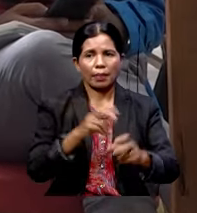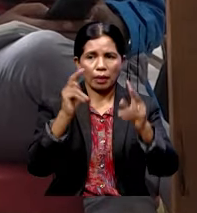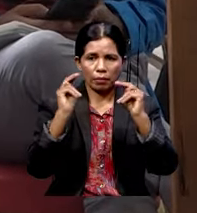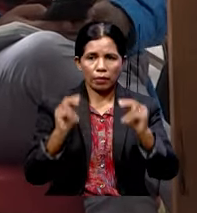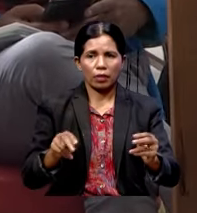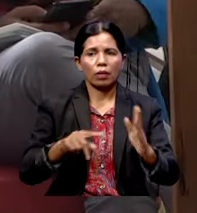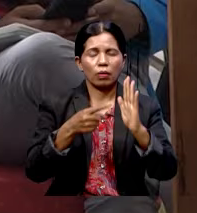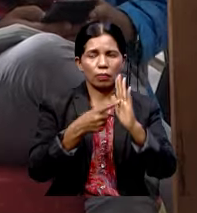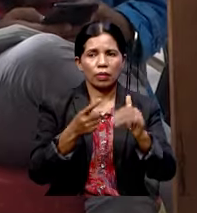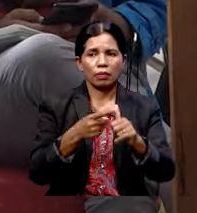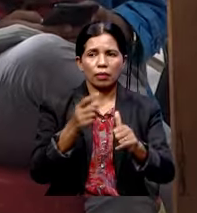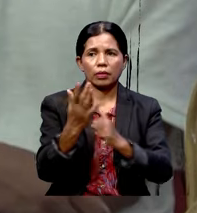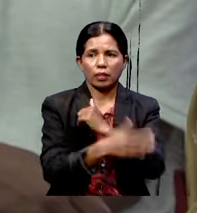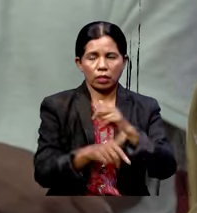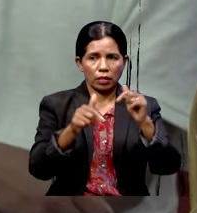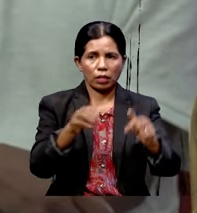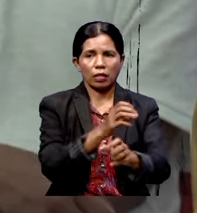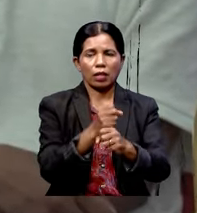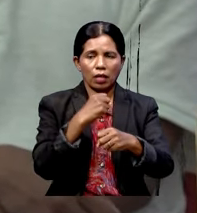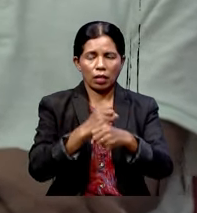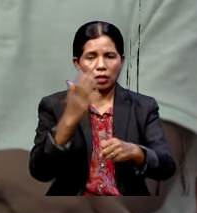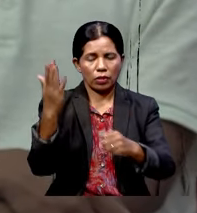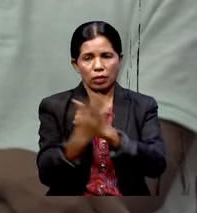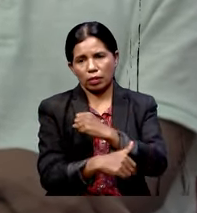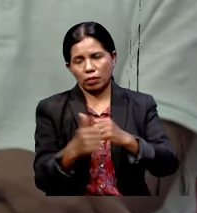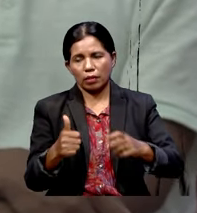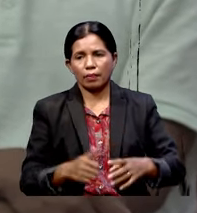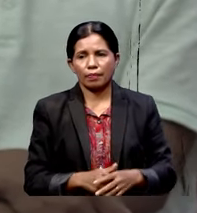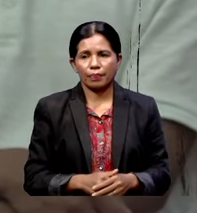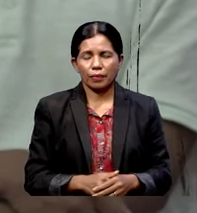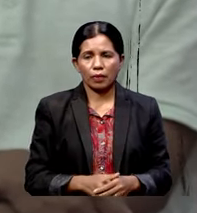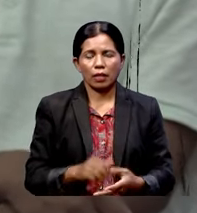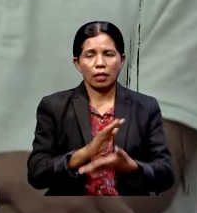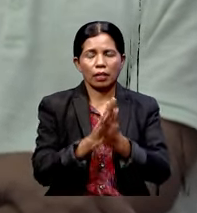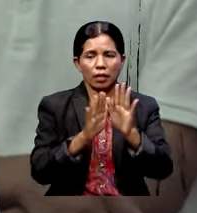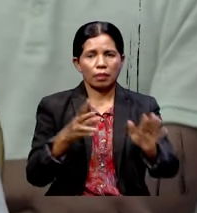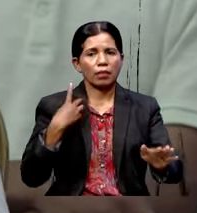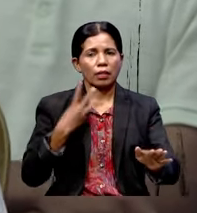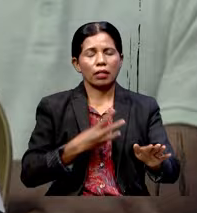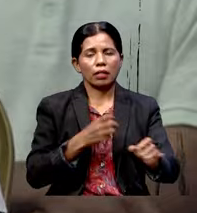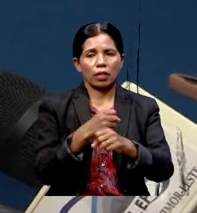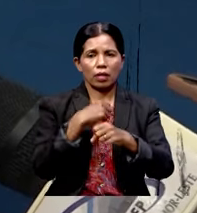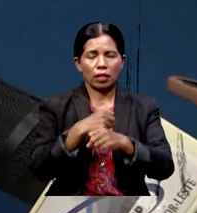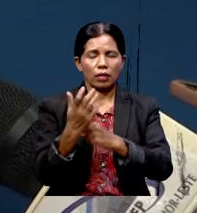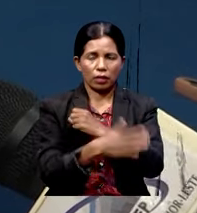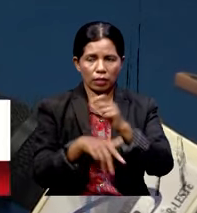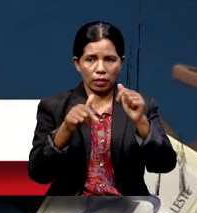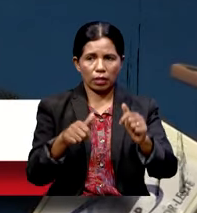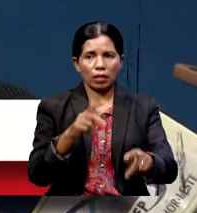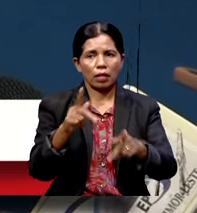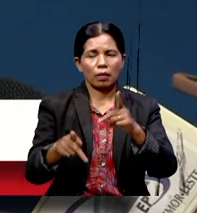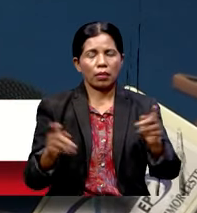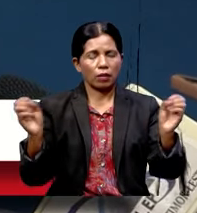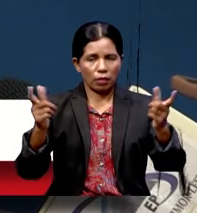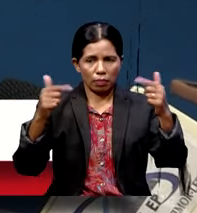precisa hahu uluk husi railaran makfoin halo honesaun seluk. Rekonsiliasaun ne kliwi ta rekonsilia malu ulu ki hilara. Ea ma kusuna koi mai